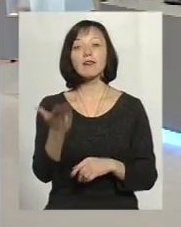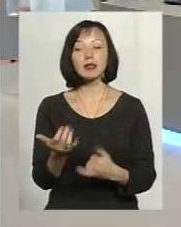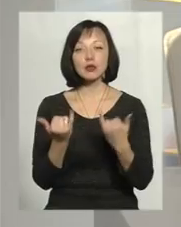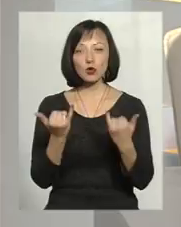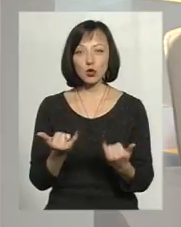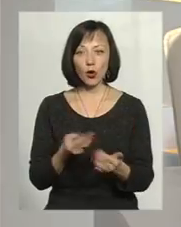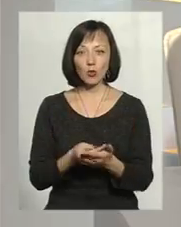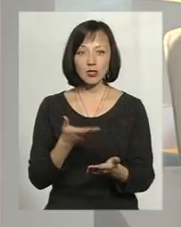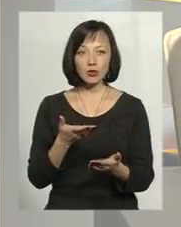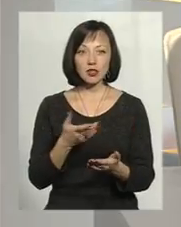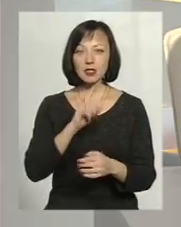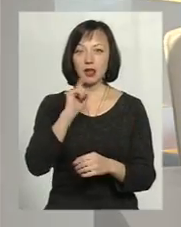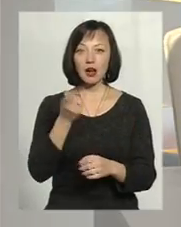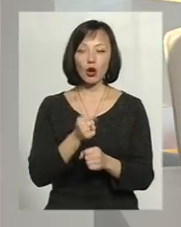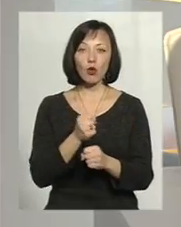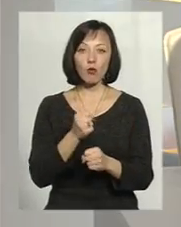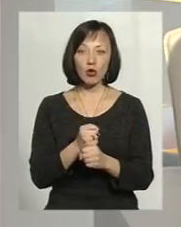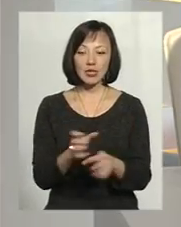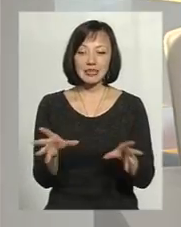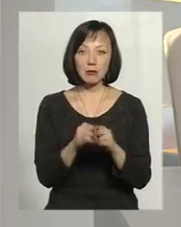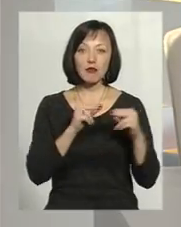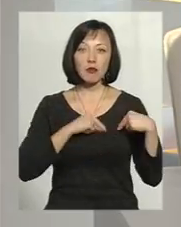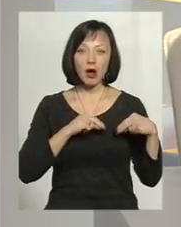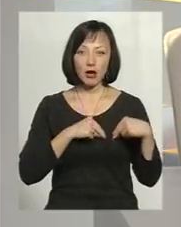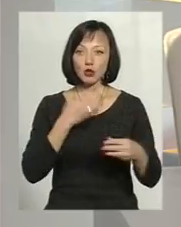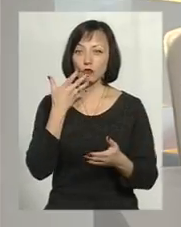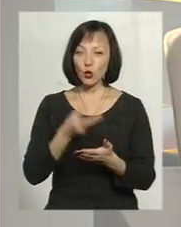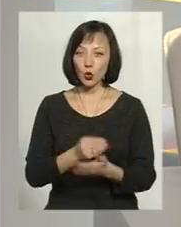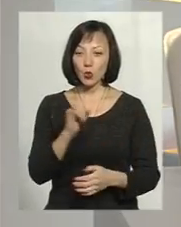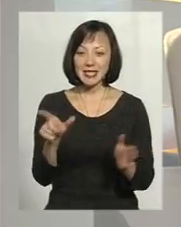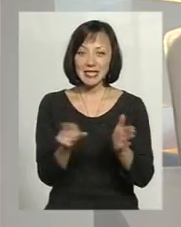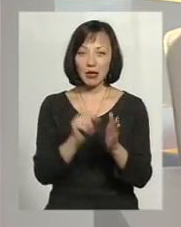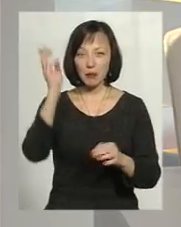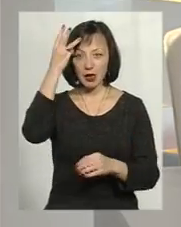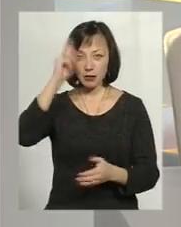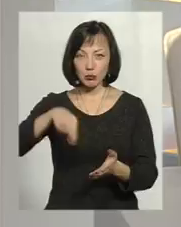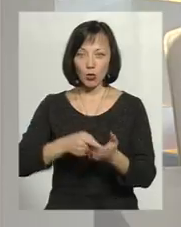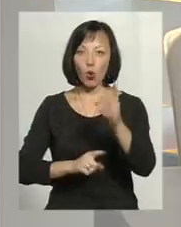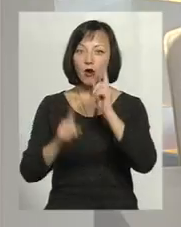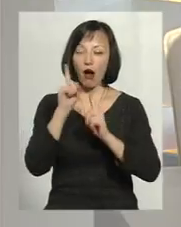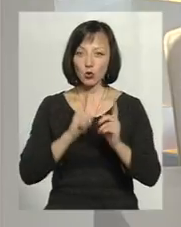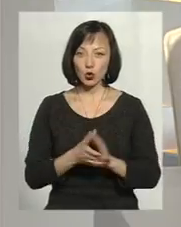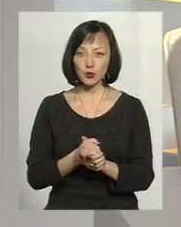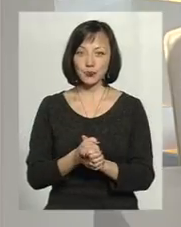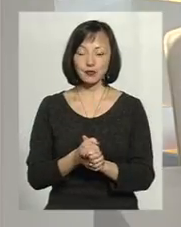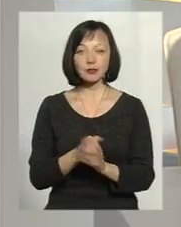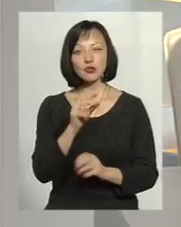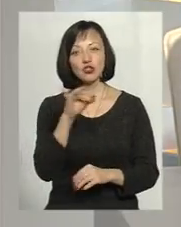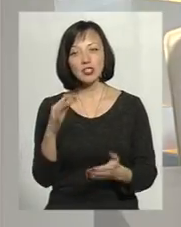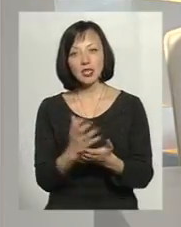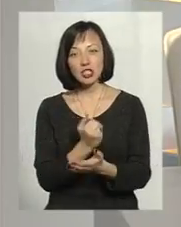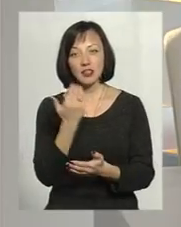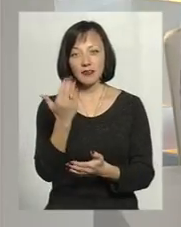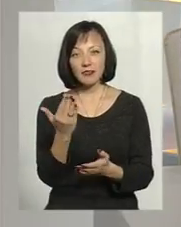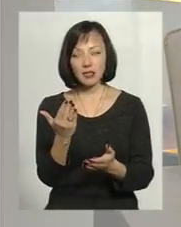сьогодні оцінюєте от за рік роботи співпрацю свою з Хмельницькою міською радою? Ну, я насправді... Чи знайшли ви